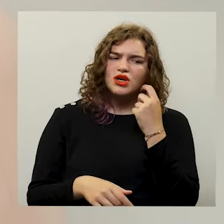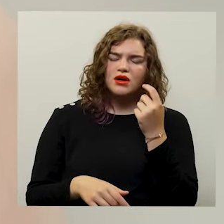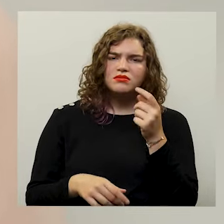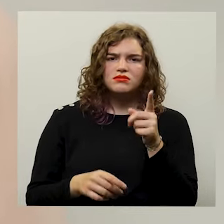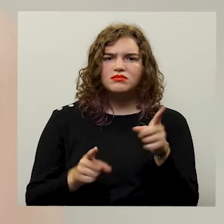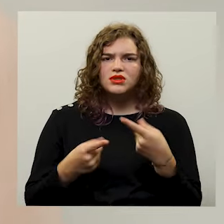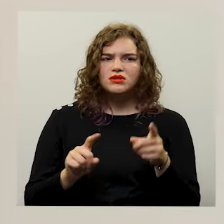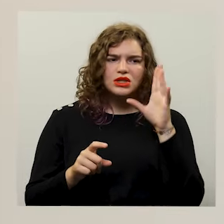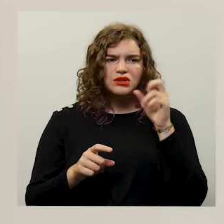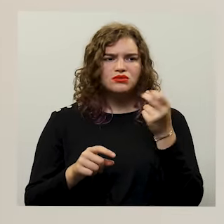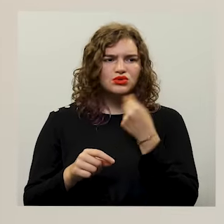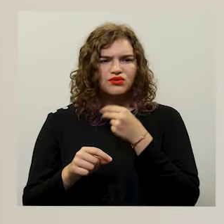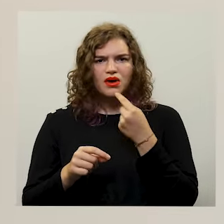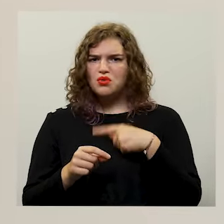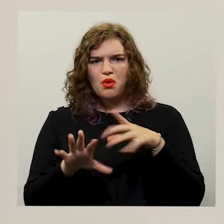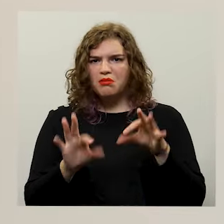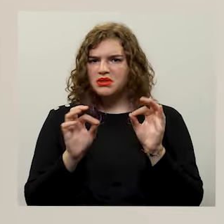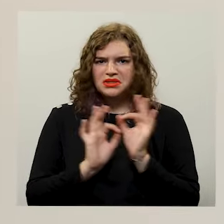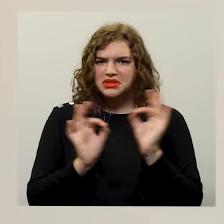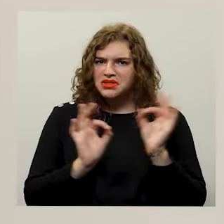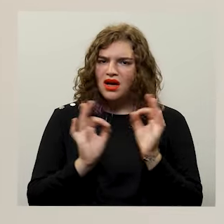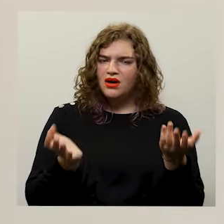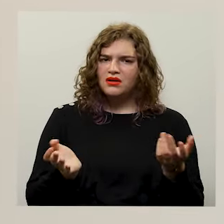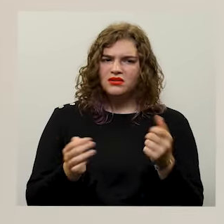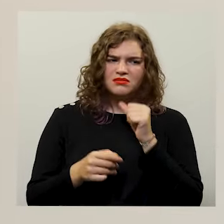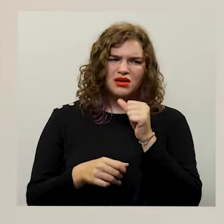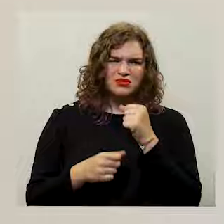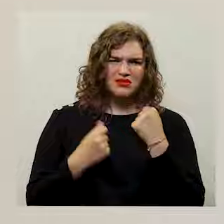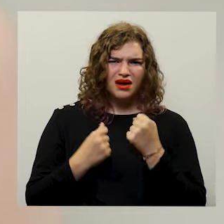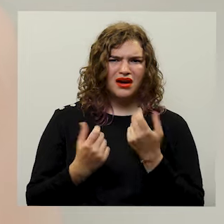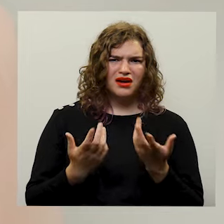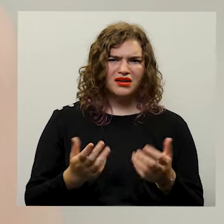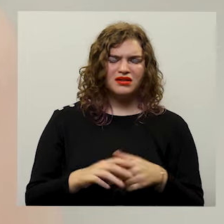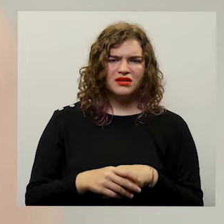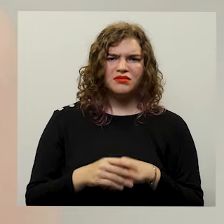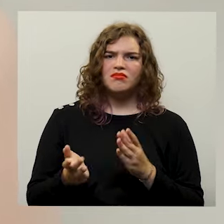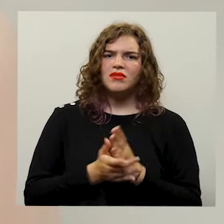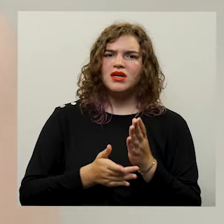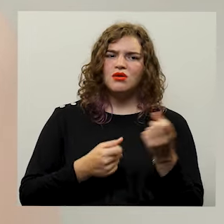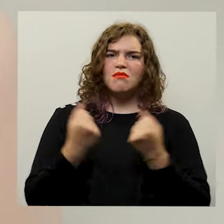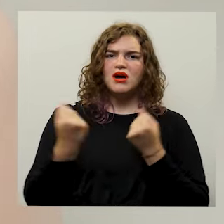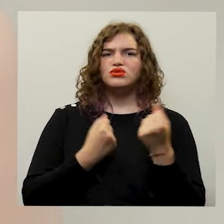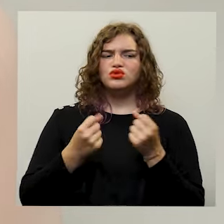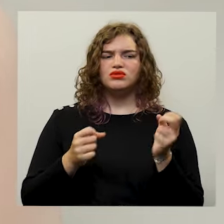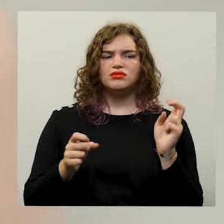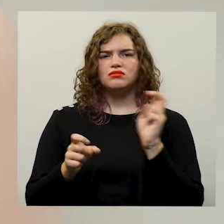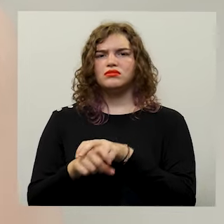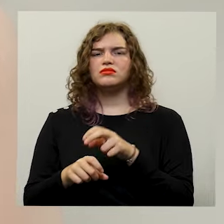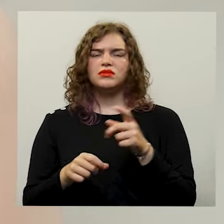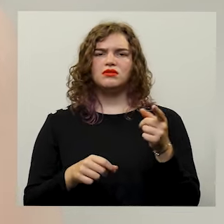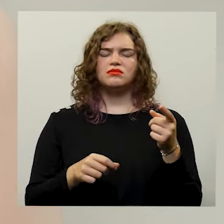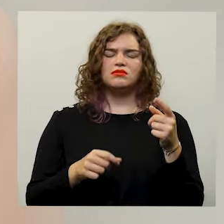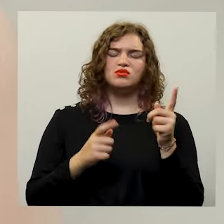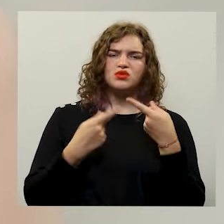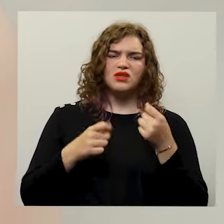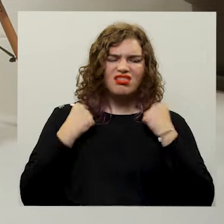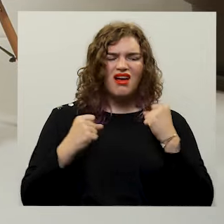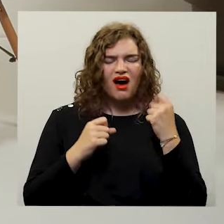o melodie creștină, nu am găsit niciuna. Și m-a durut foarte tare. De fiecare dată când mergeam cu mașina, dădeam muzica la